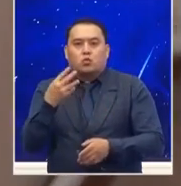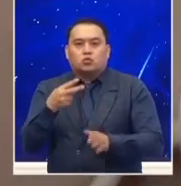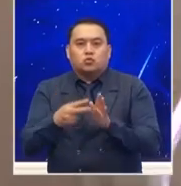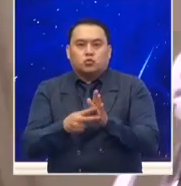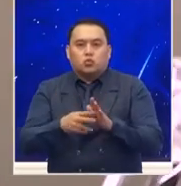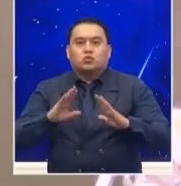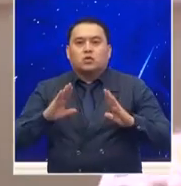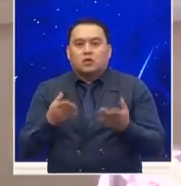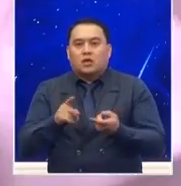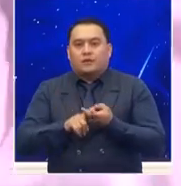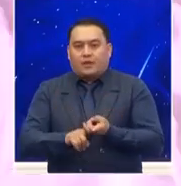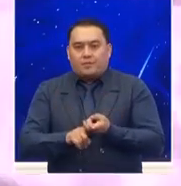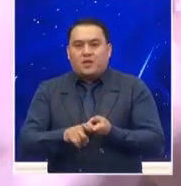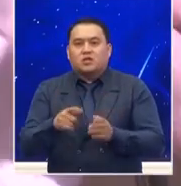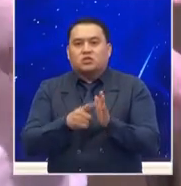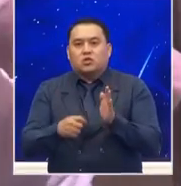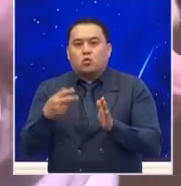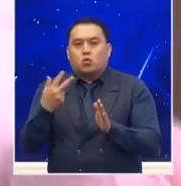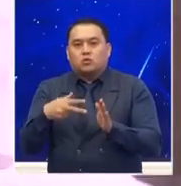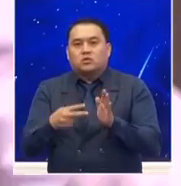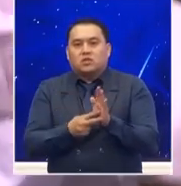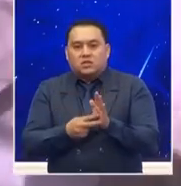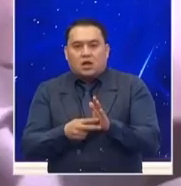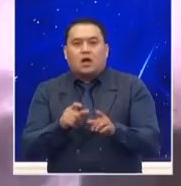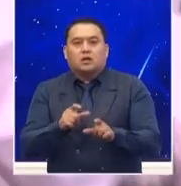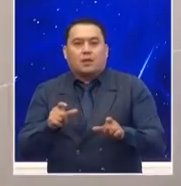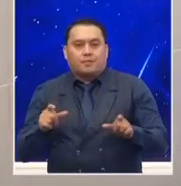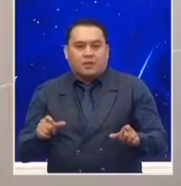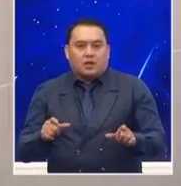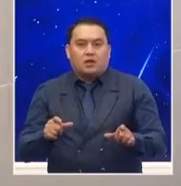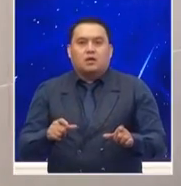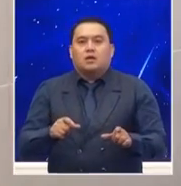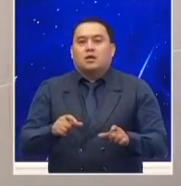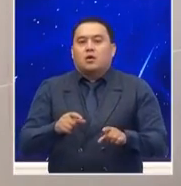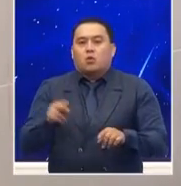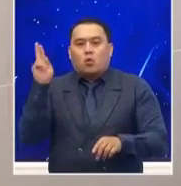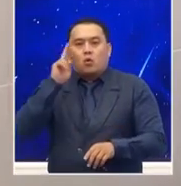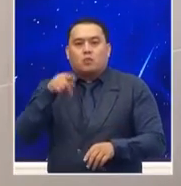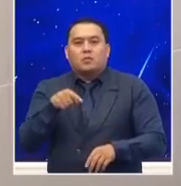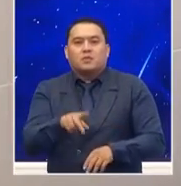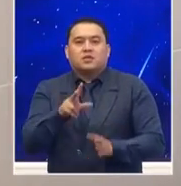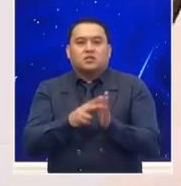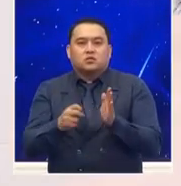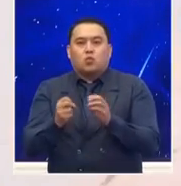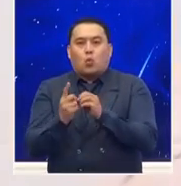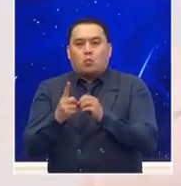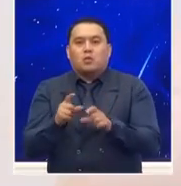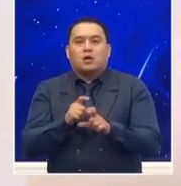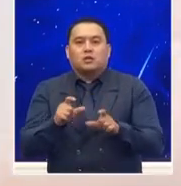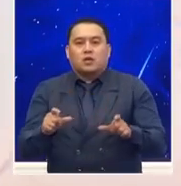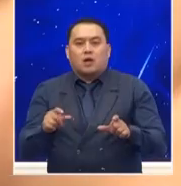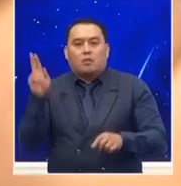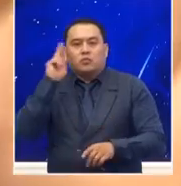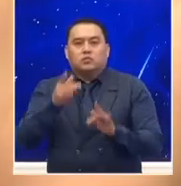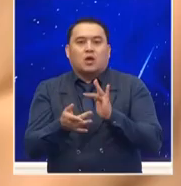2539 жағдай тіркелген. Оның ішінде 738 оқушы кезекші сыныпта оқиды, 1811 оқушы